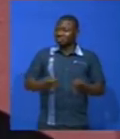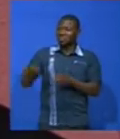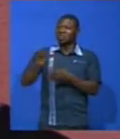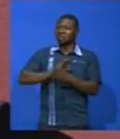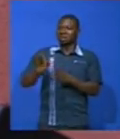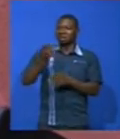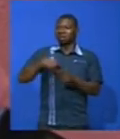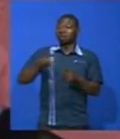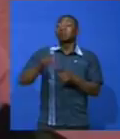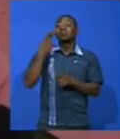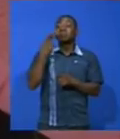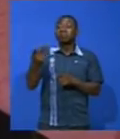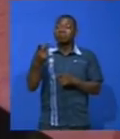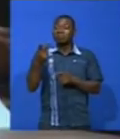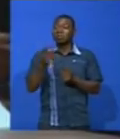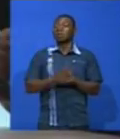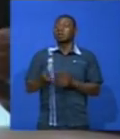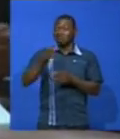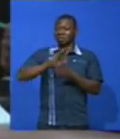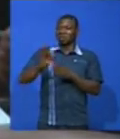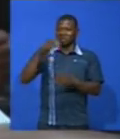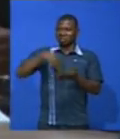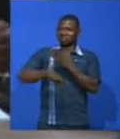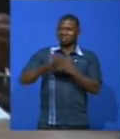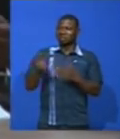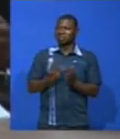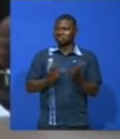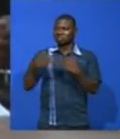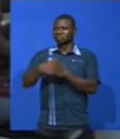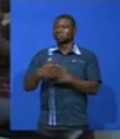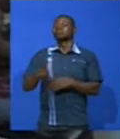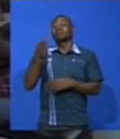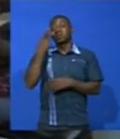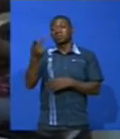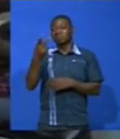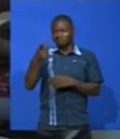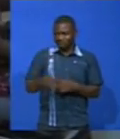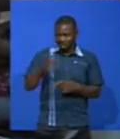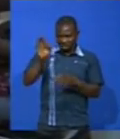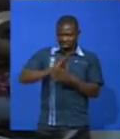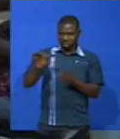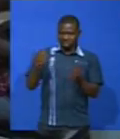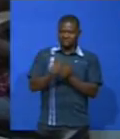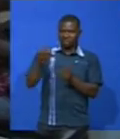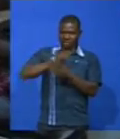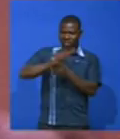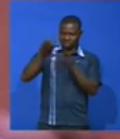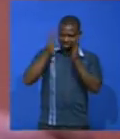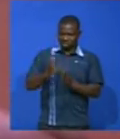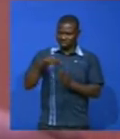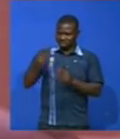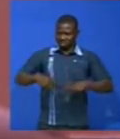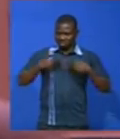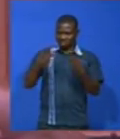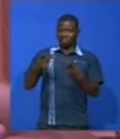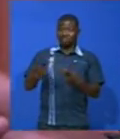film, quand on rentre dans une salle de cinéma pour faire un voyage avec le réalisateur qui nous propose sa